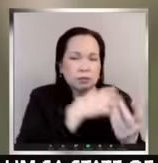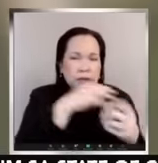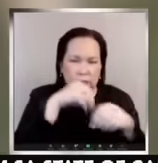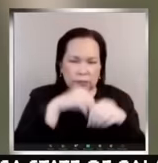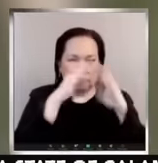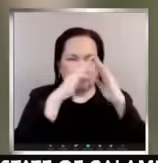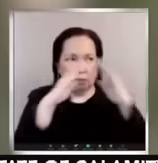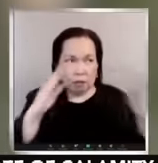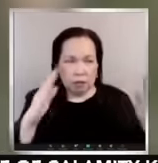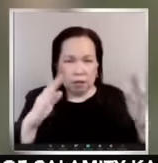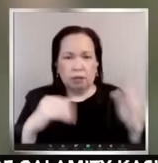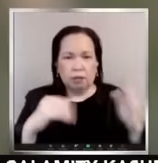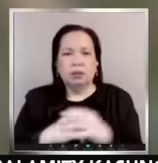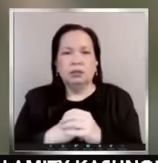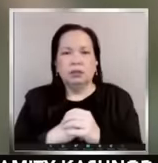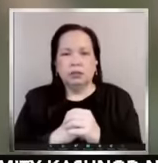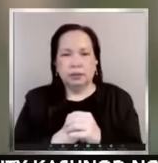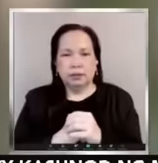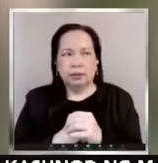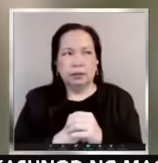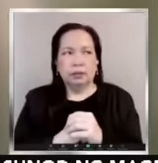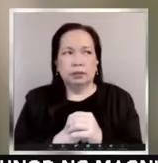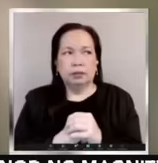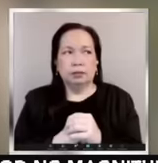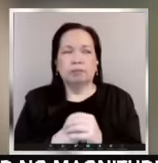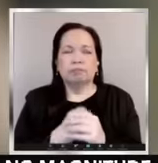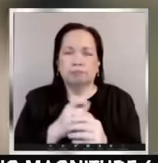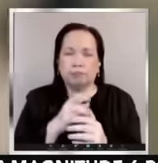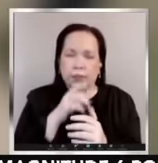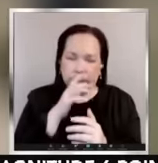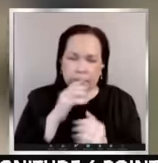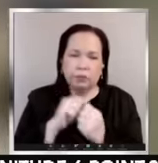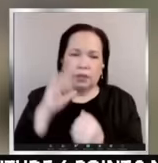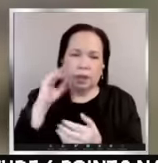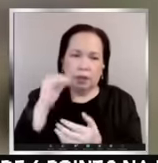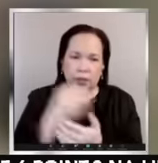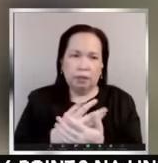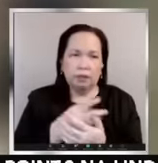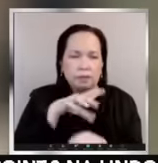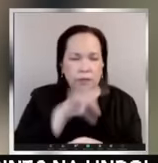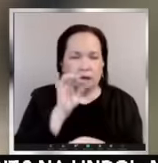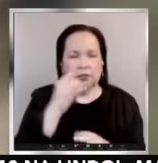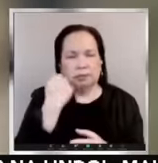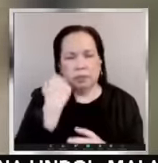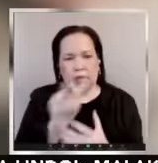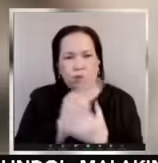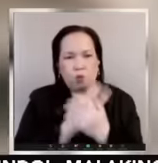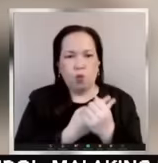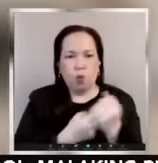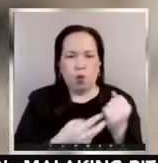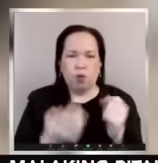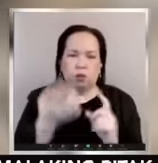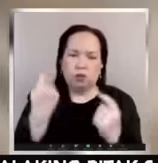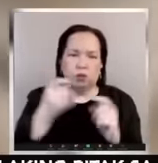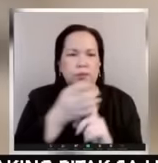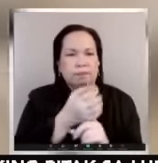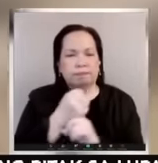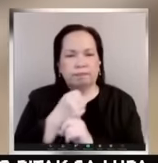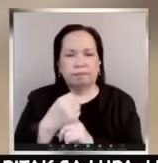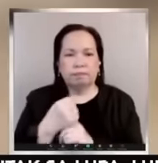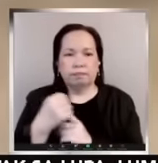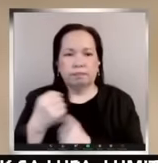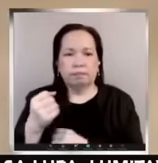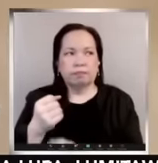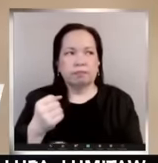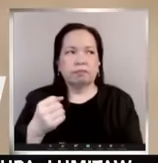po talaga ng landslide. So, okay. Magkayakap po yung masina nung makuha po ng mga rescuer po. Hindi bababa sa 10 bahay